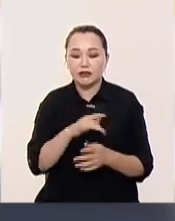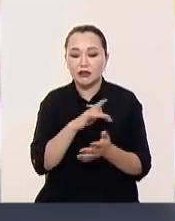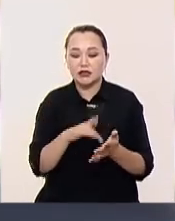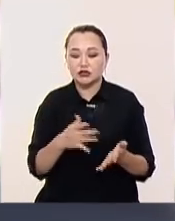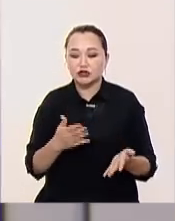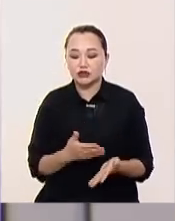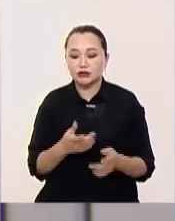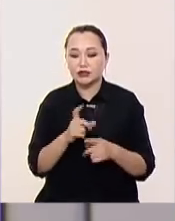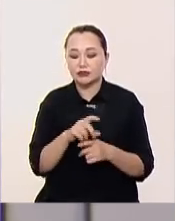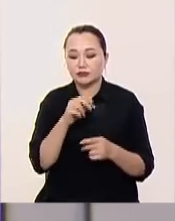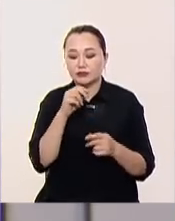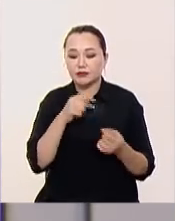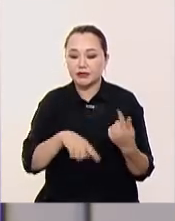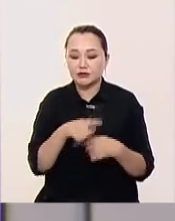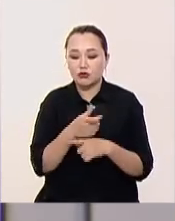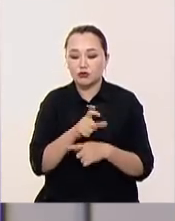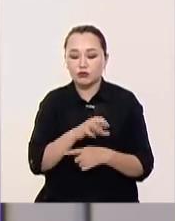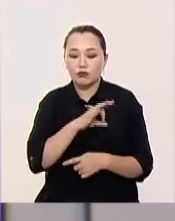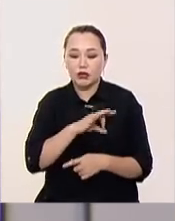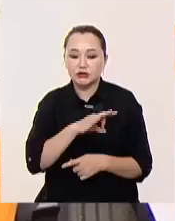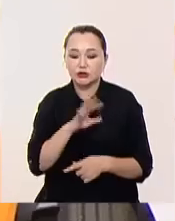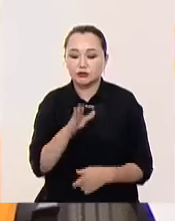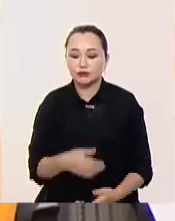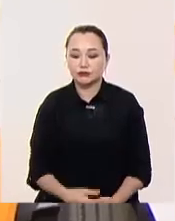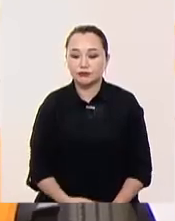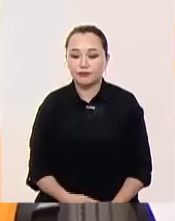тосын сыйлықты кәсібін дөңгелетуге пайдаланбақ.